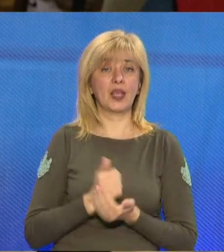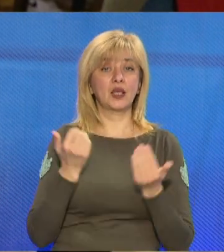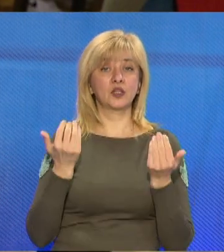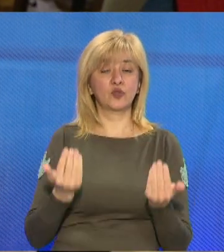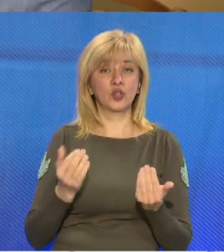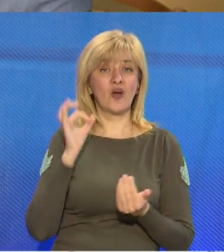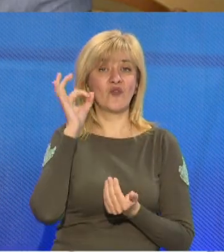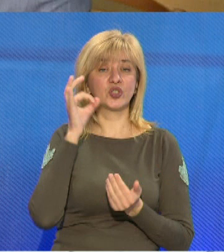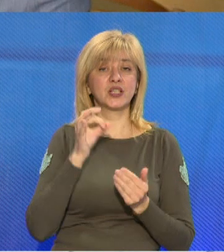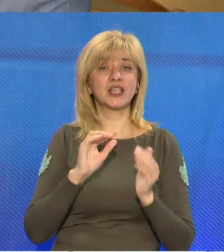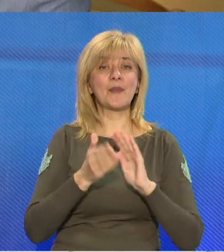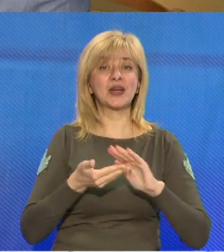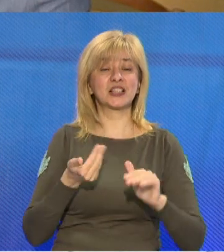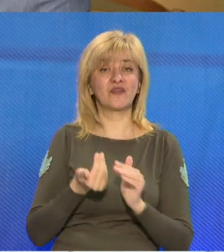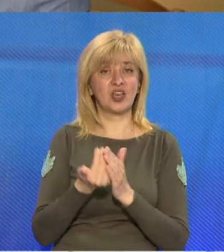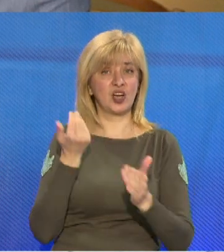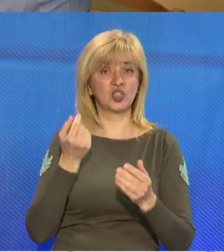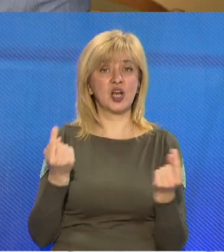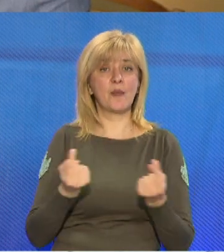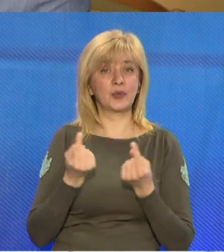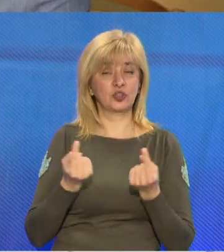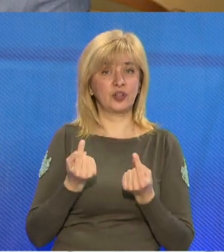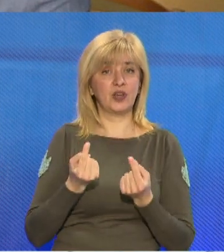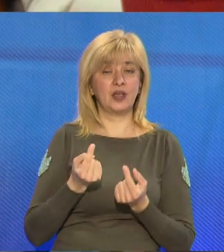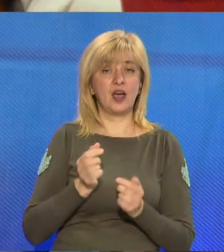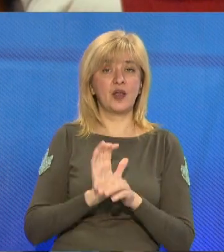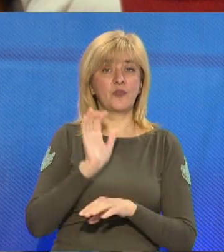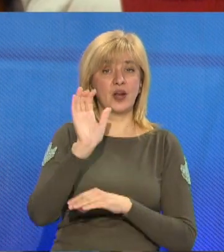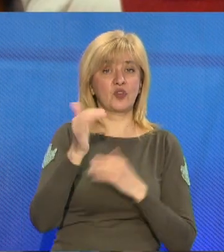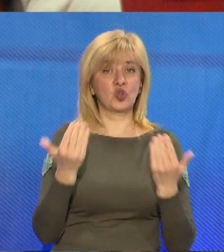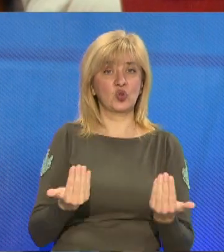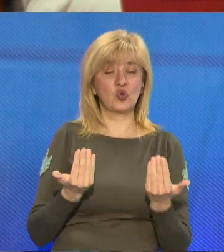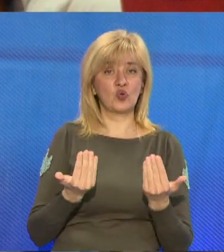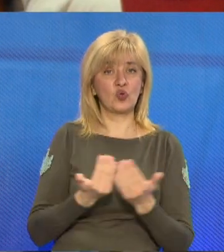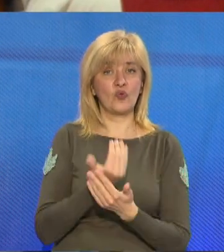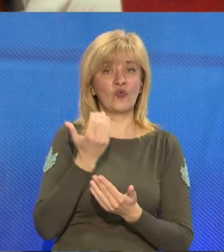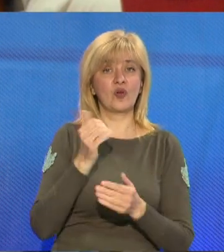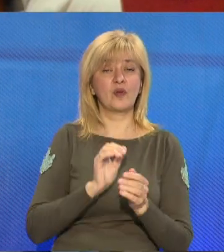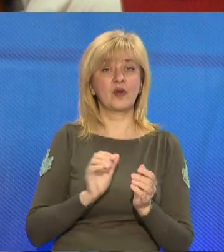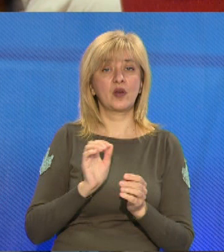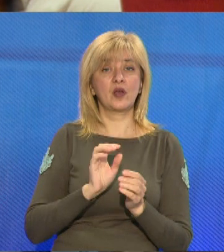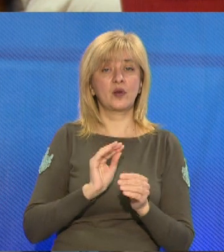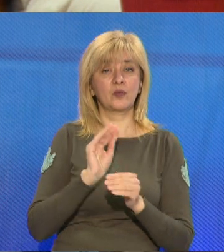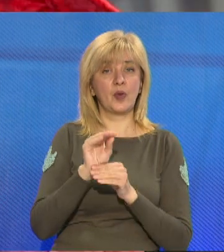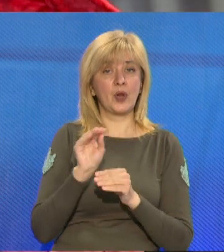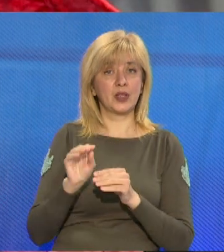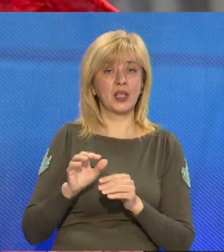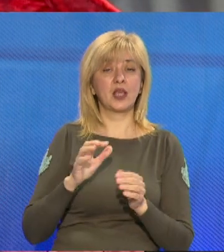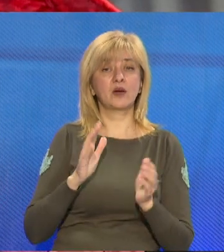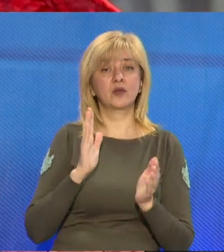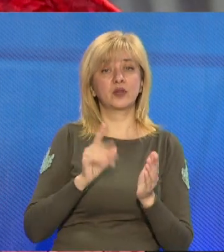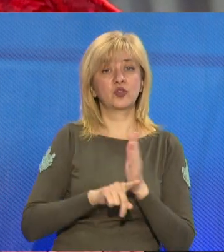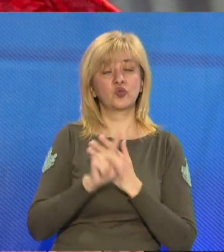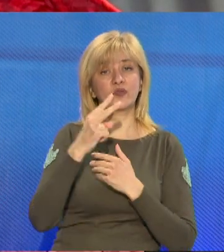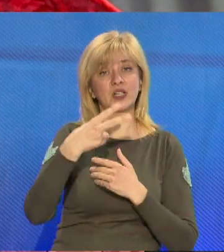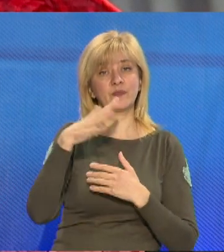Сёлета восеньскі прызыў праходзіць раней звычайнага. Адпраўкі новага папаўнення ў ваеннай часці і злучэнні распачнуцца ўжо 25